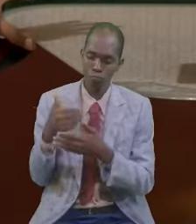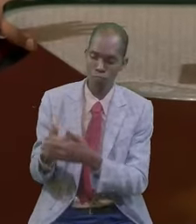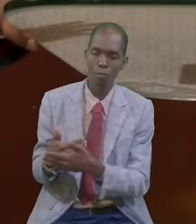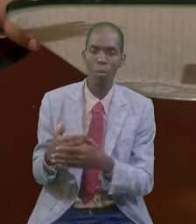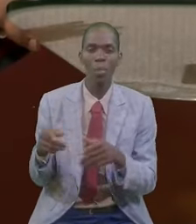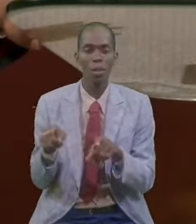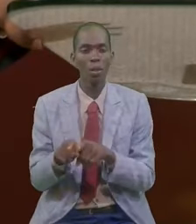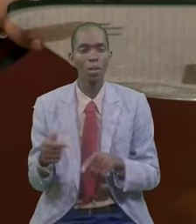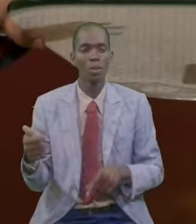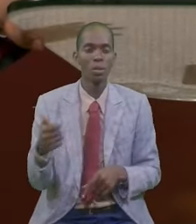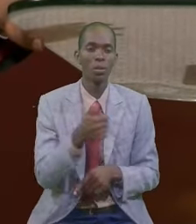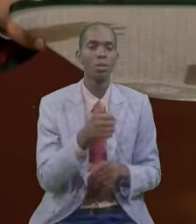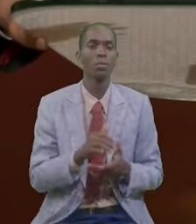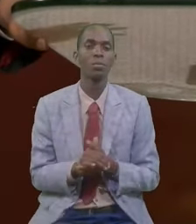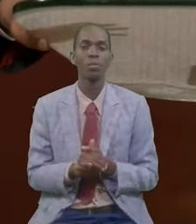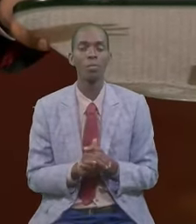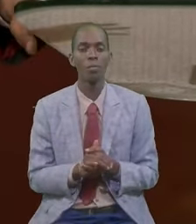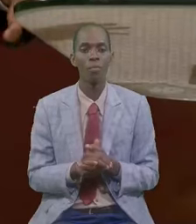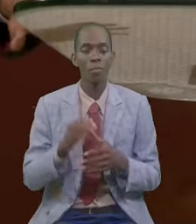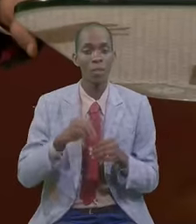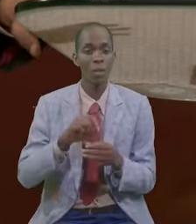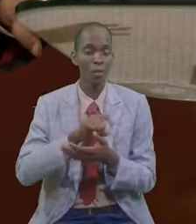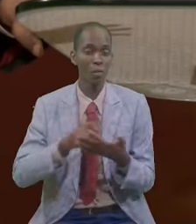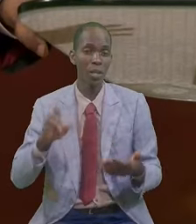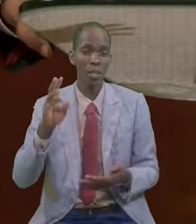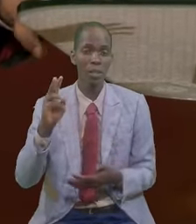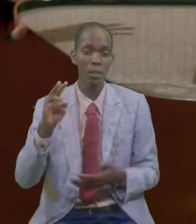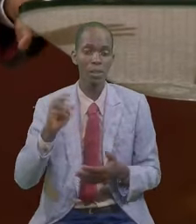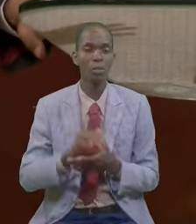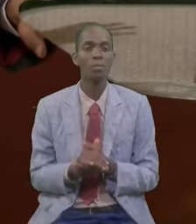comme toi-même. Verset 16.